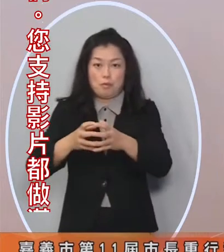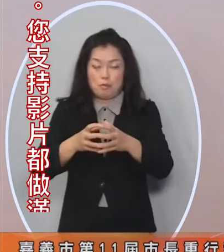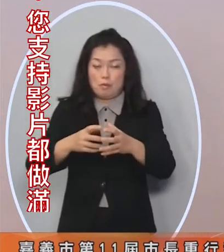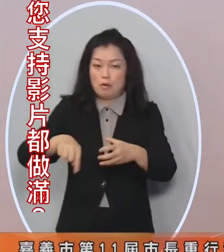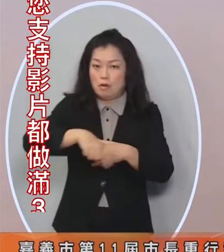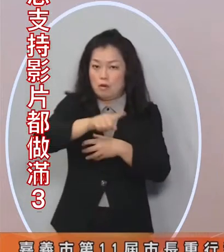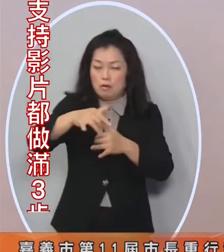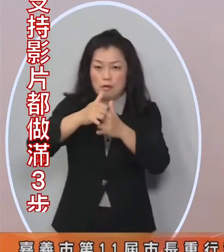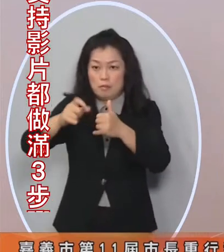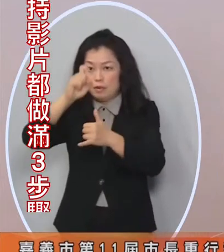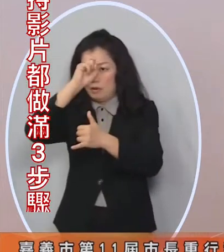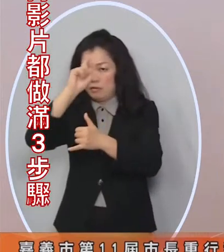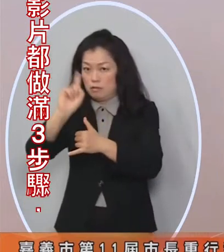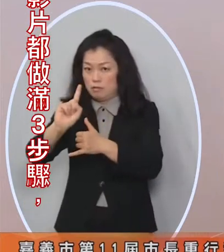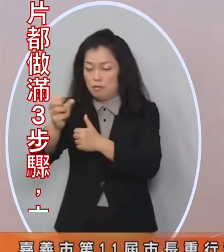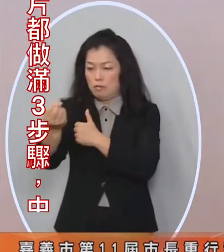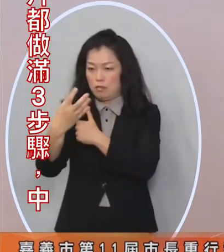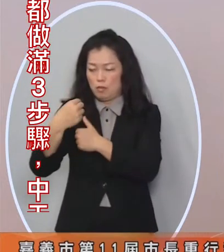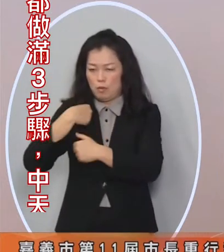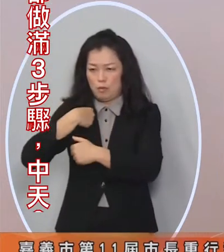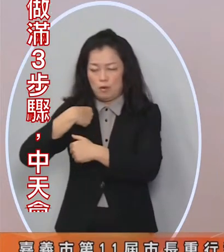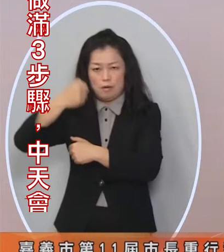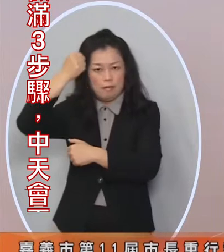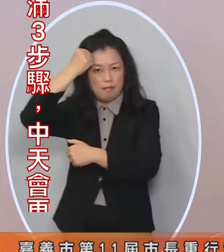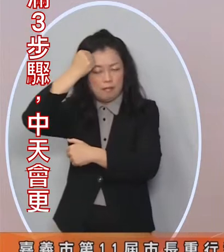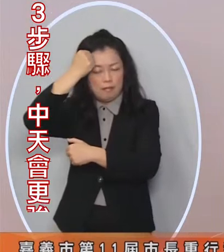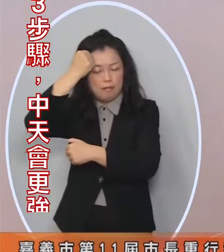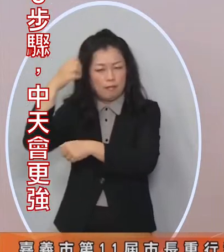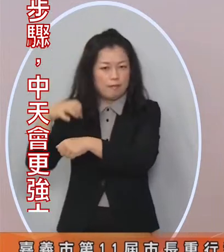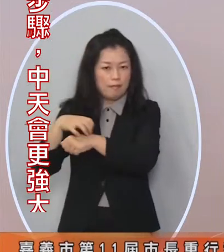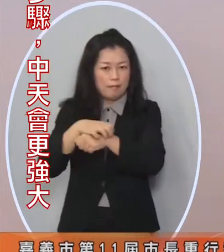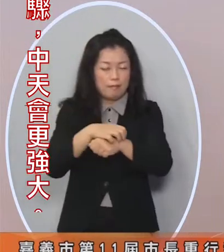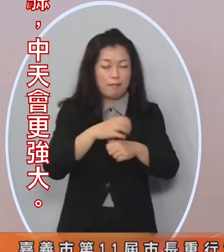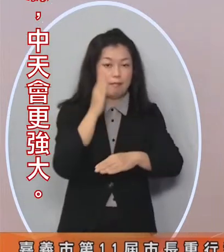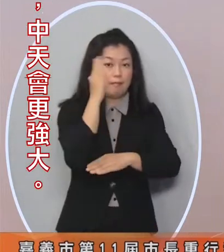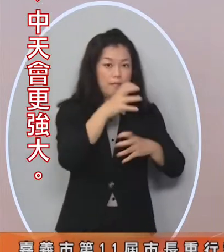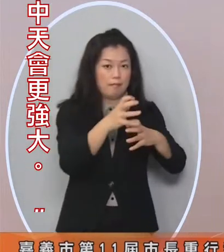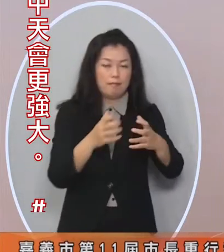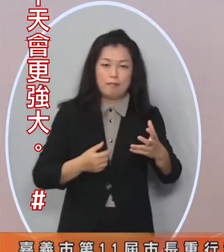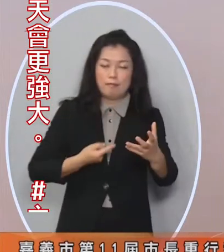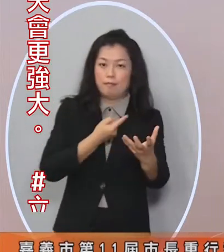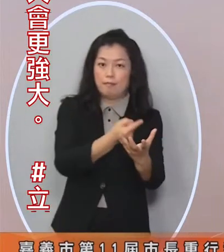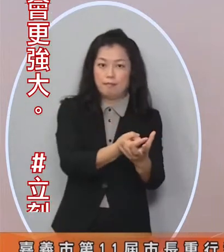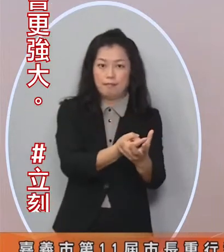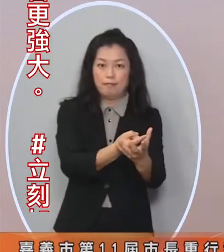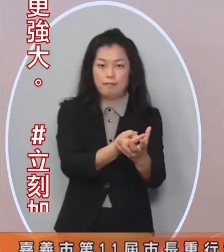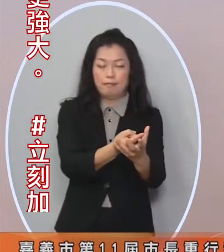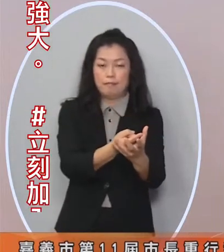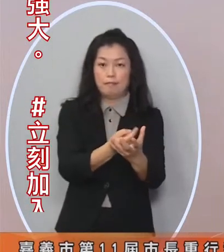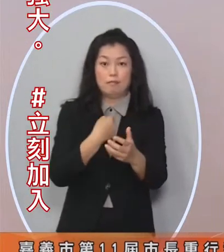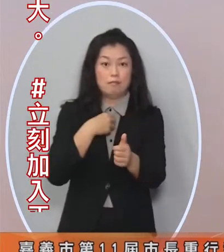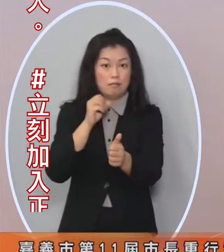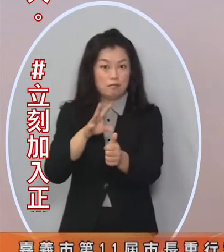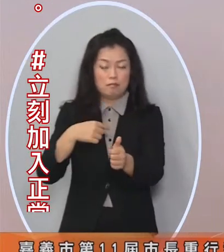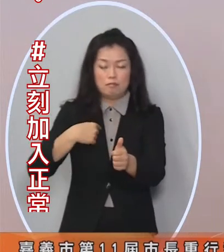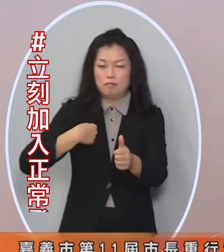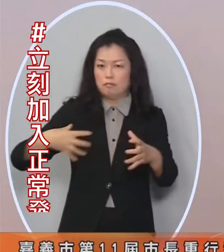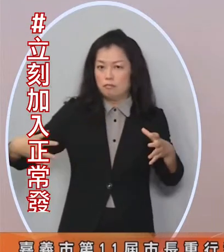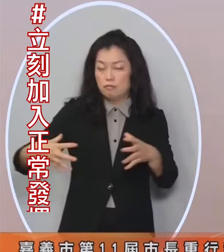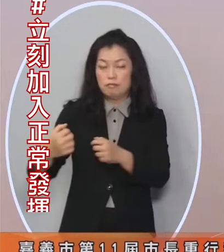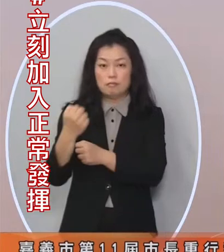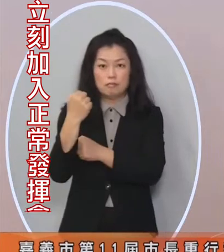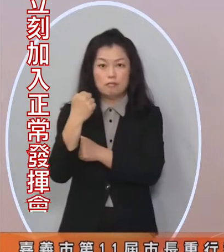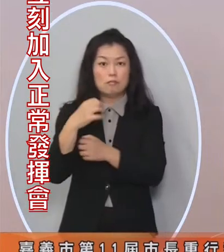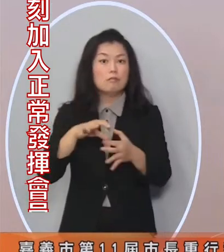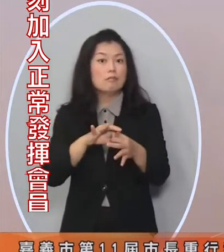待来到市政府，我们要告诉大家，我们要共同努力。所以就是因为我们承担了市